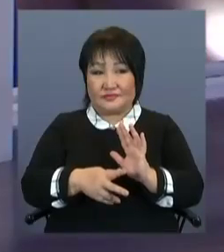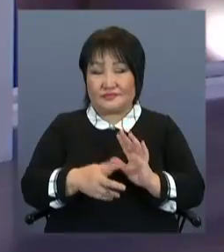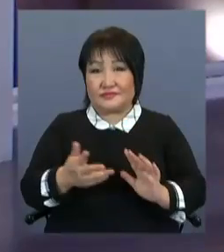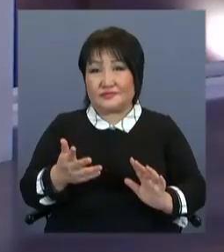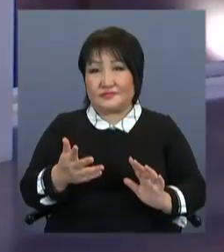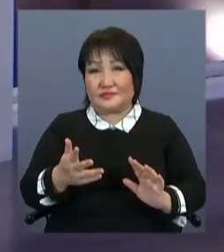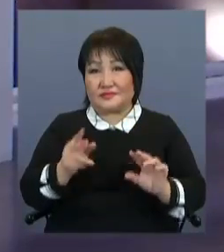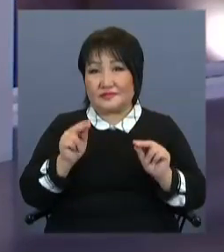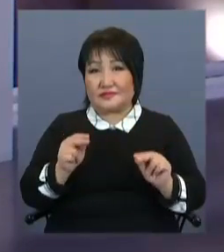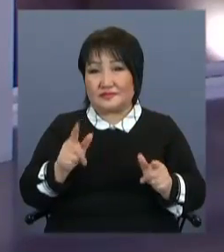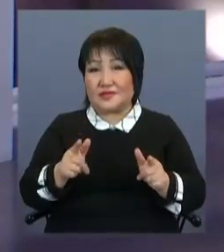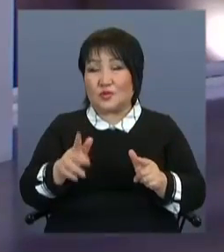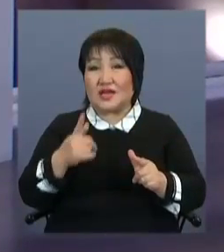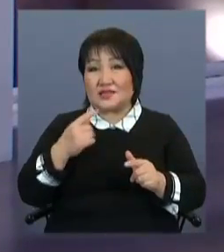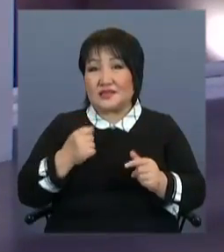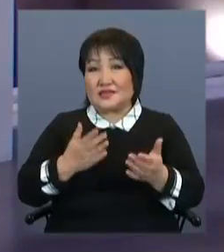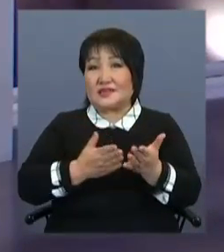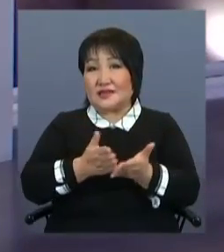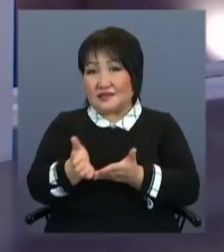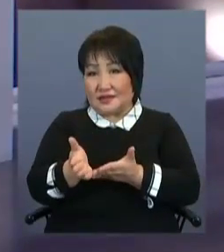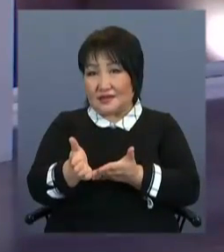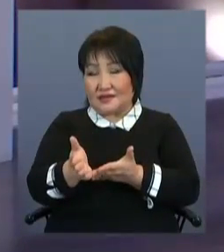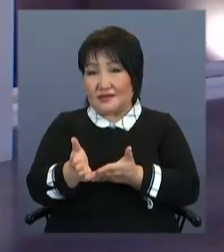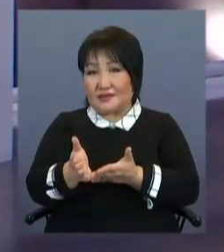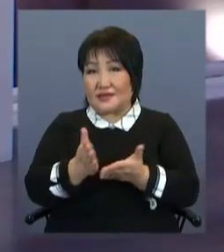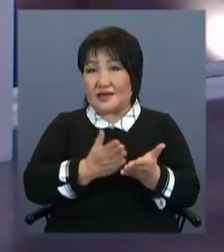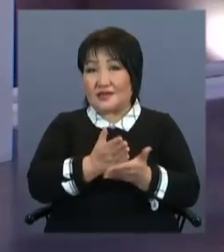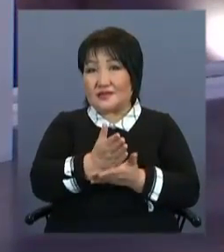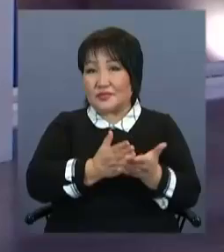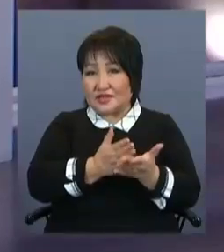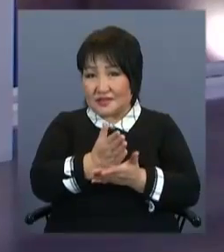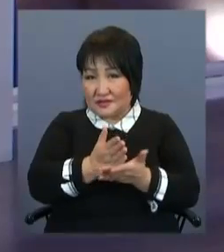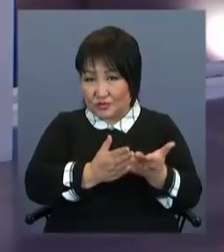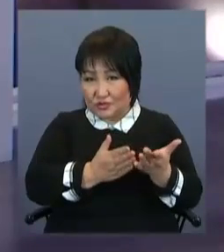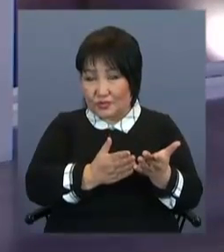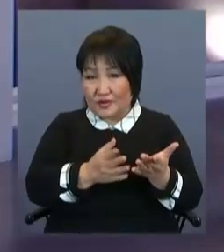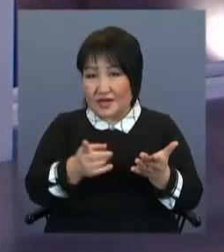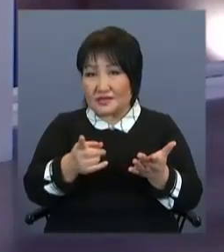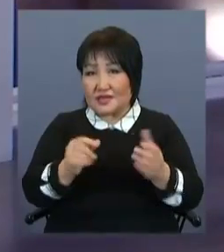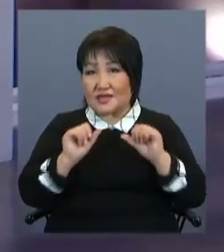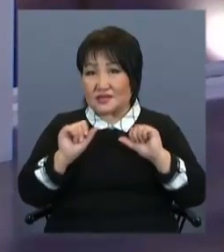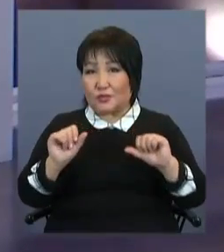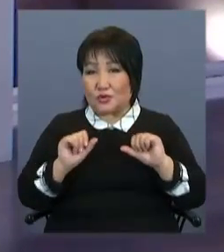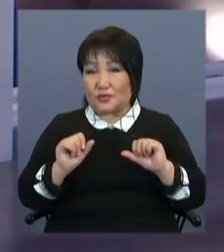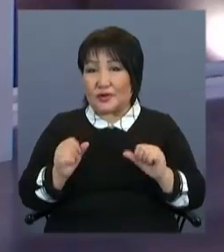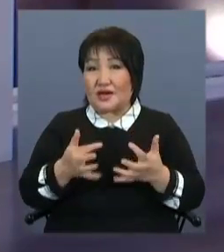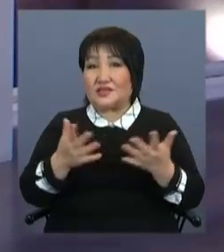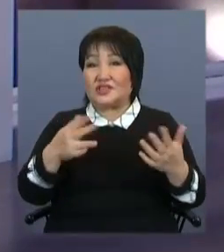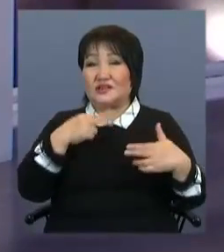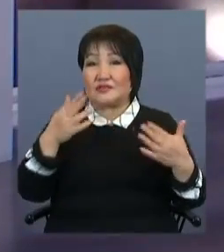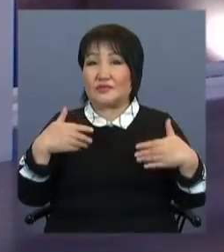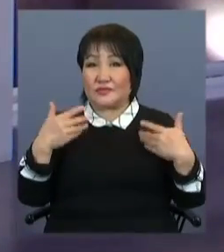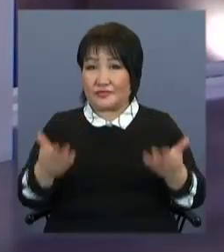Шыны керек, осы әскери салада қызмет етіп жүріп, спортқа қаншалықты ден қойдыңыз? Соның арқасында